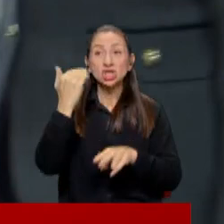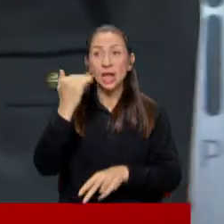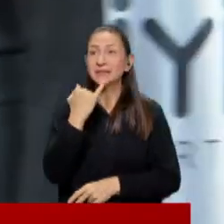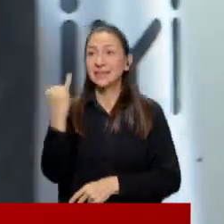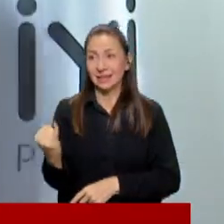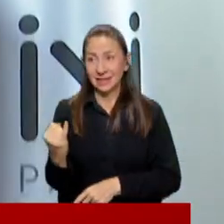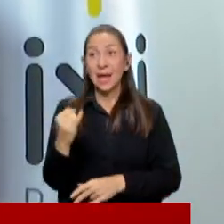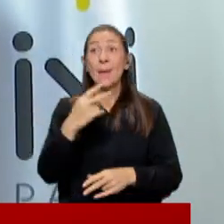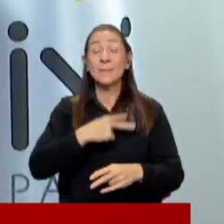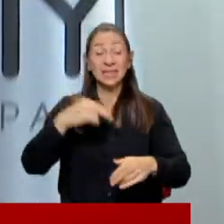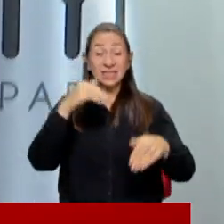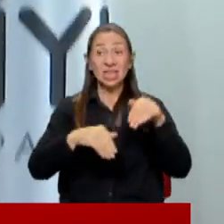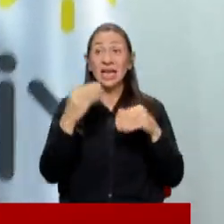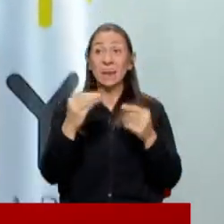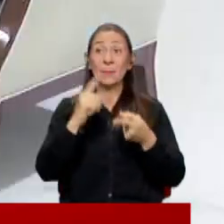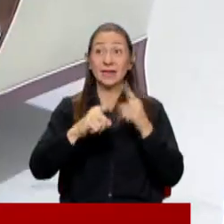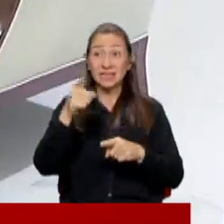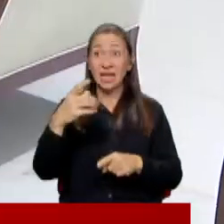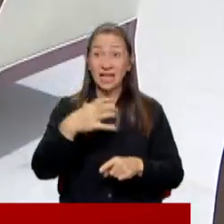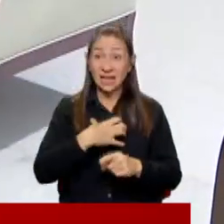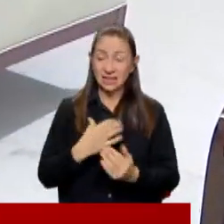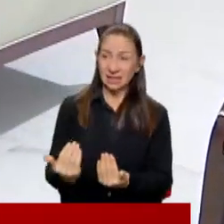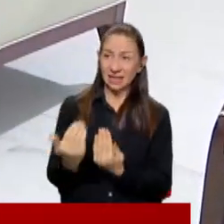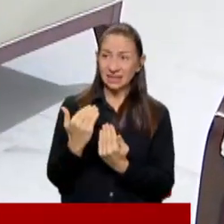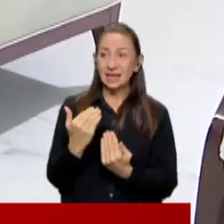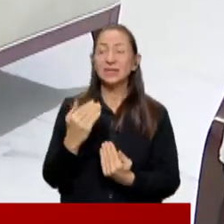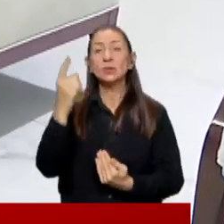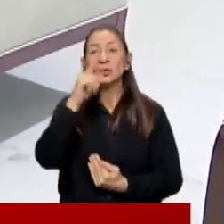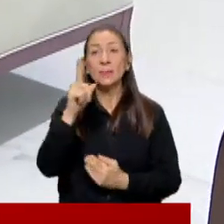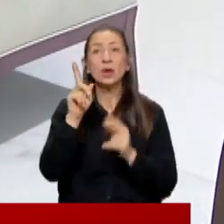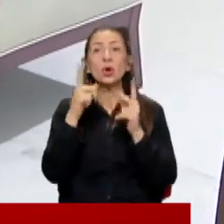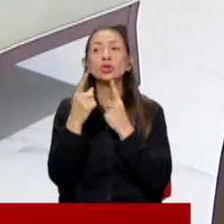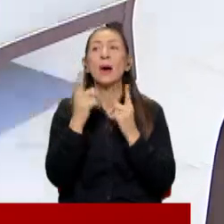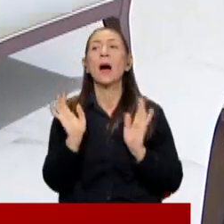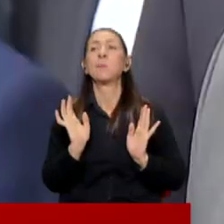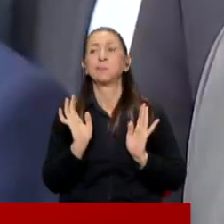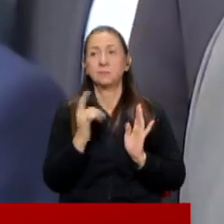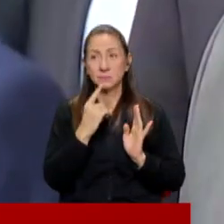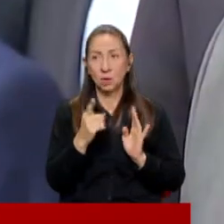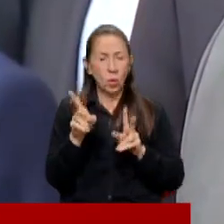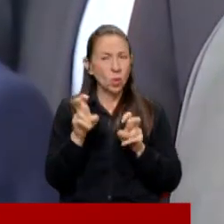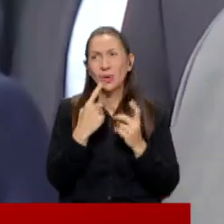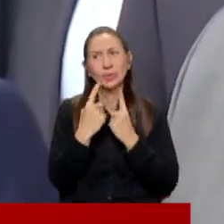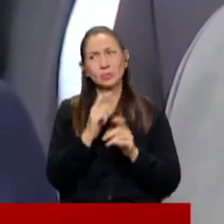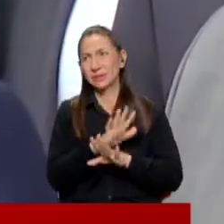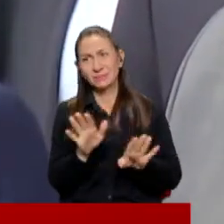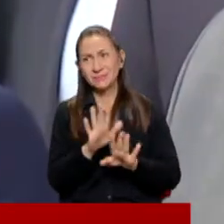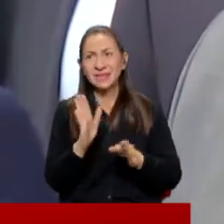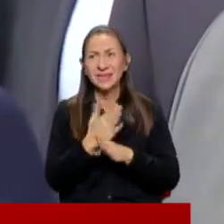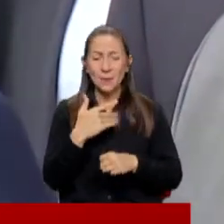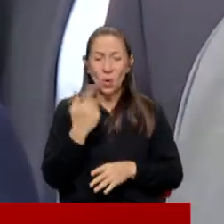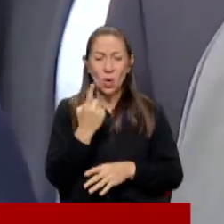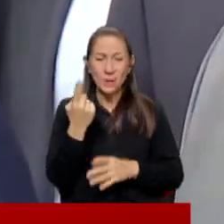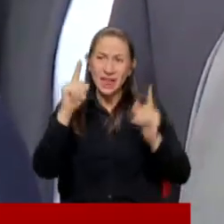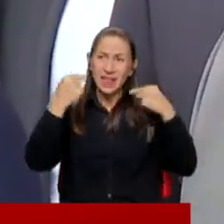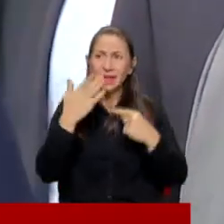ziyaret etti Yerel seçimde iyi Parti'nin kendisini desteklemesine yönelik bir konuşma yapmadık dedi o konulara hiç girmedim Çünkü benim öyle